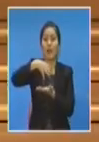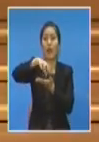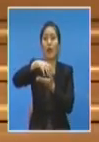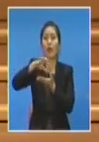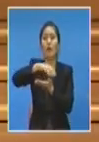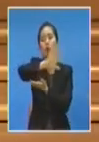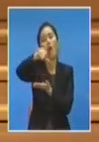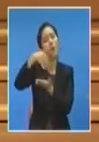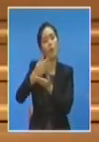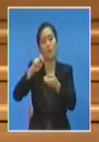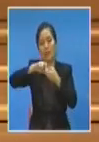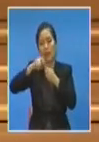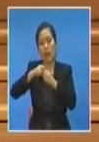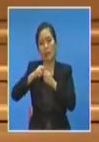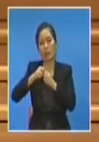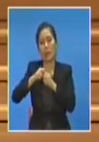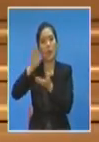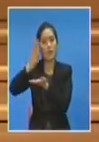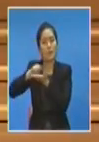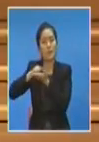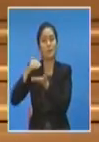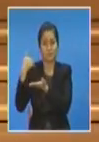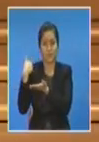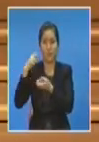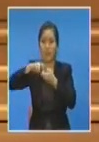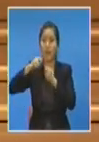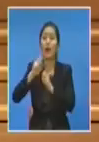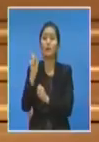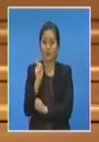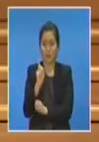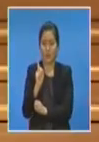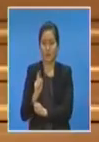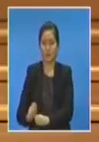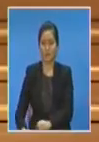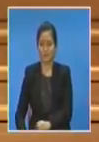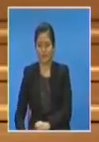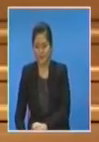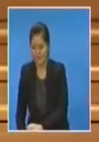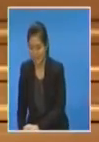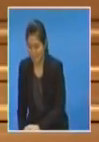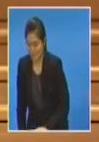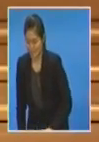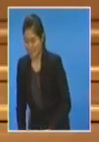ความล้มเหลวของข้อมูลสักนิดนะครับเพราะมันเกิดขึ้นกับเราทั้งนั้นฮะ